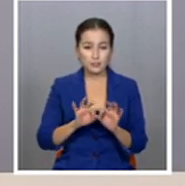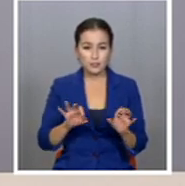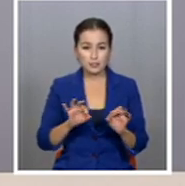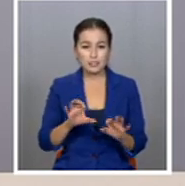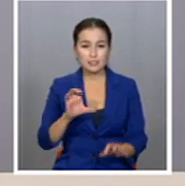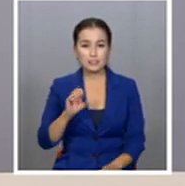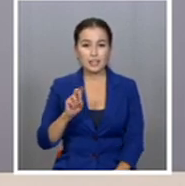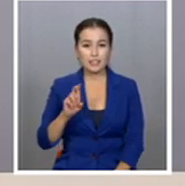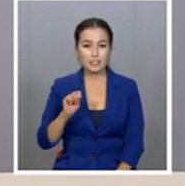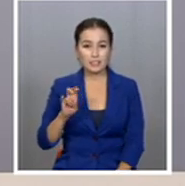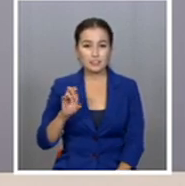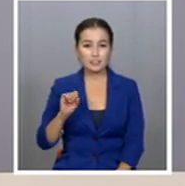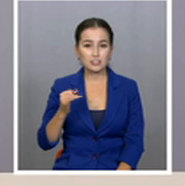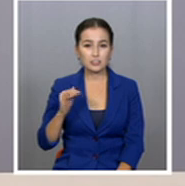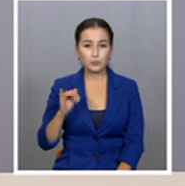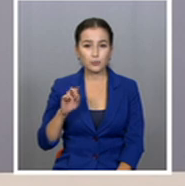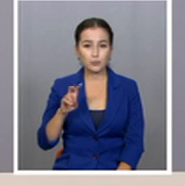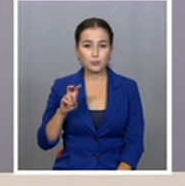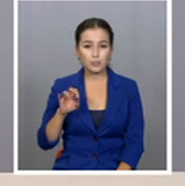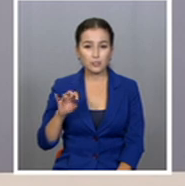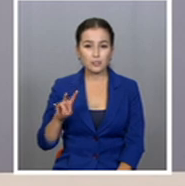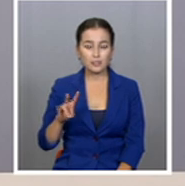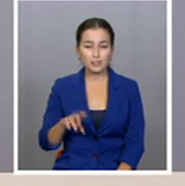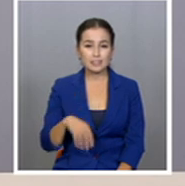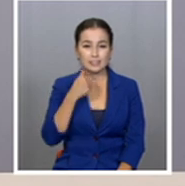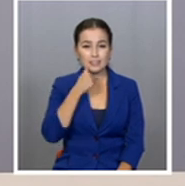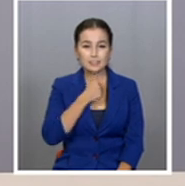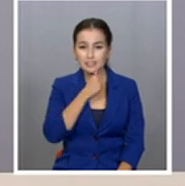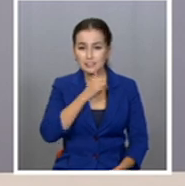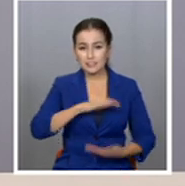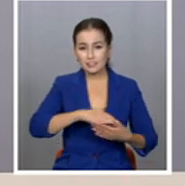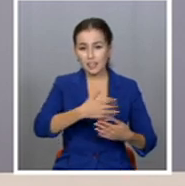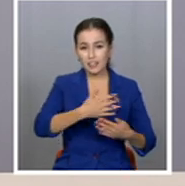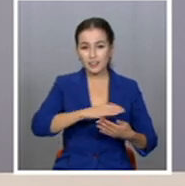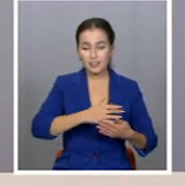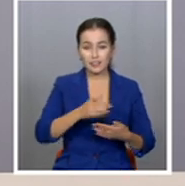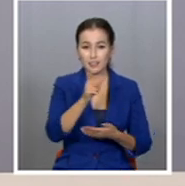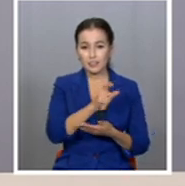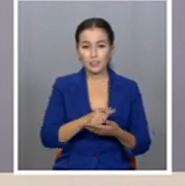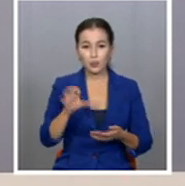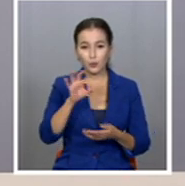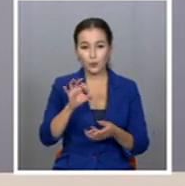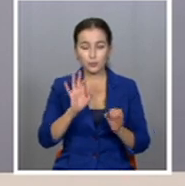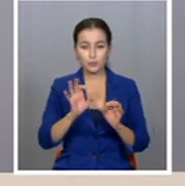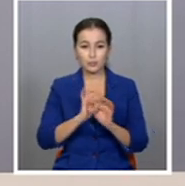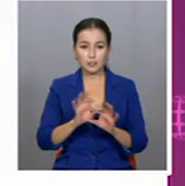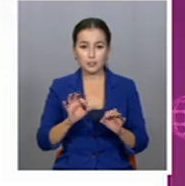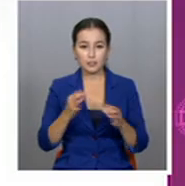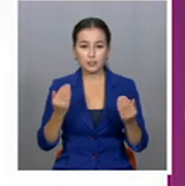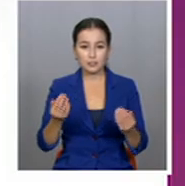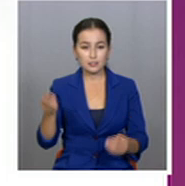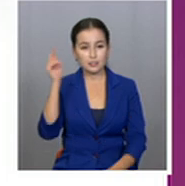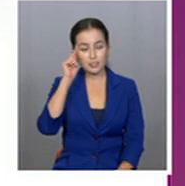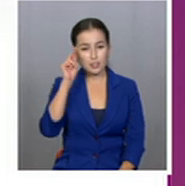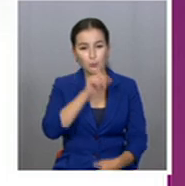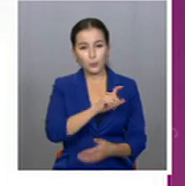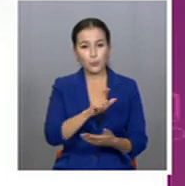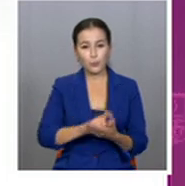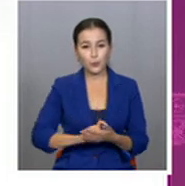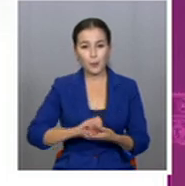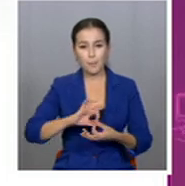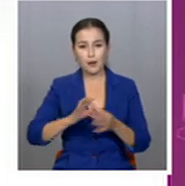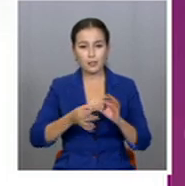Сәкен Сейфуллиннің сыр сандық өлеңімен бастағалы отырмыз. Ендеше бүгінгі сабағымызда өлеңнің мазмұнымен